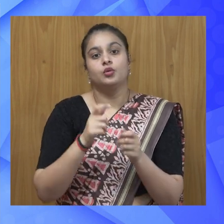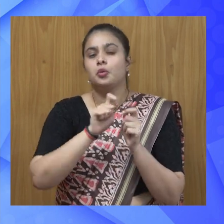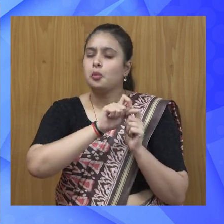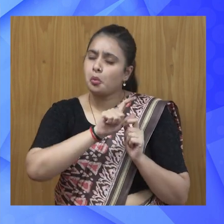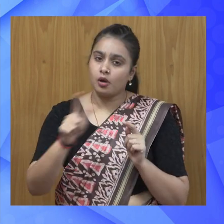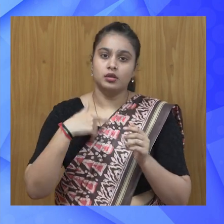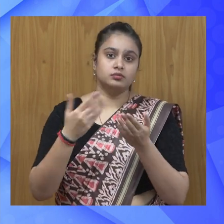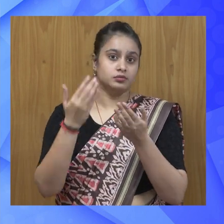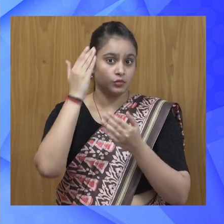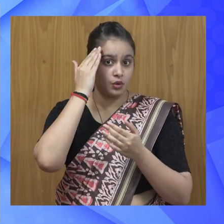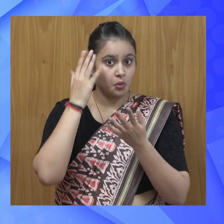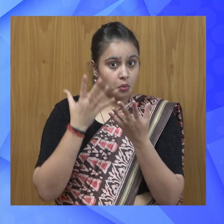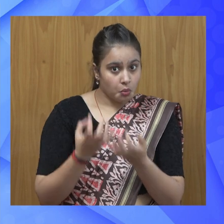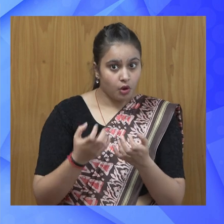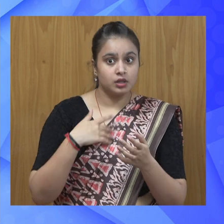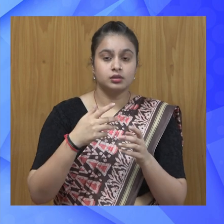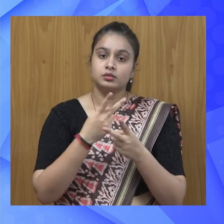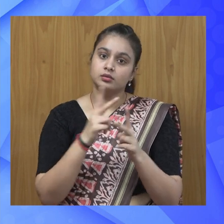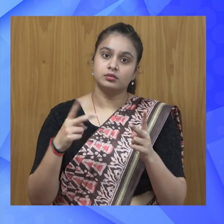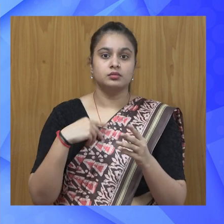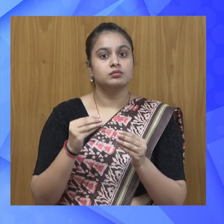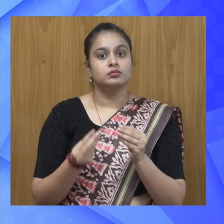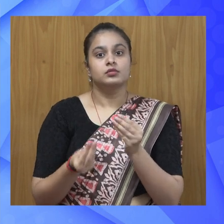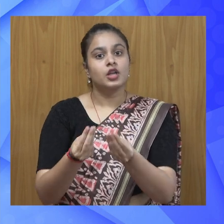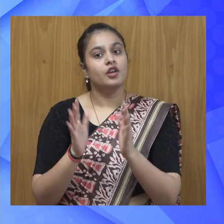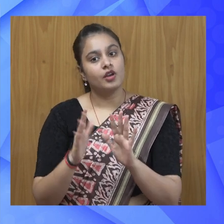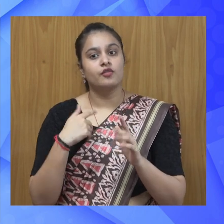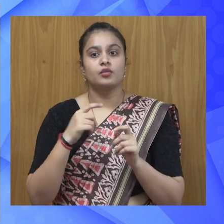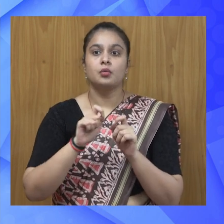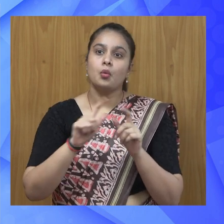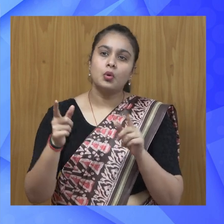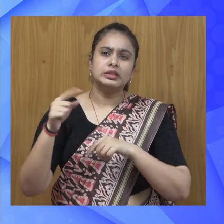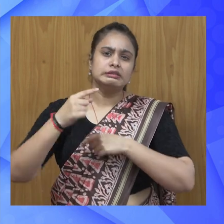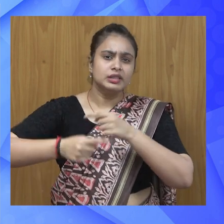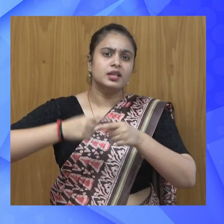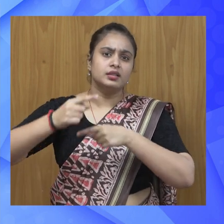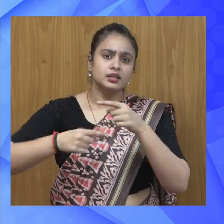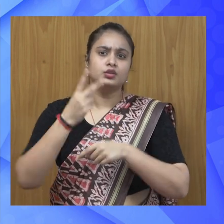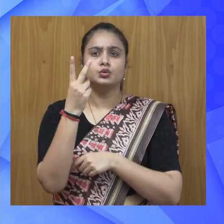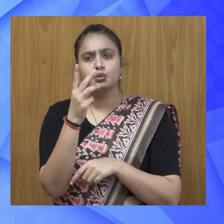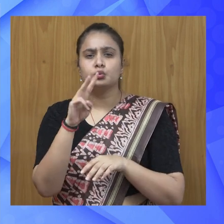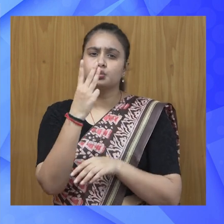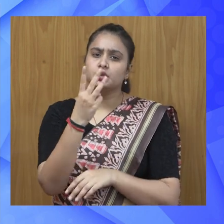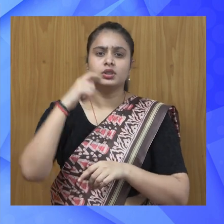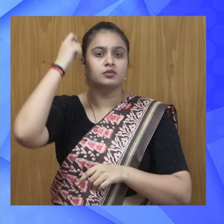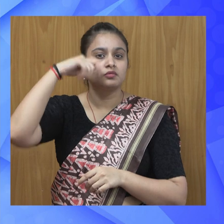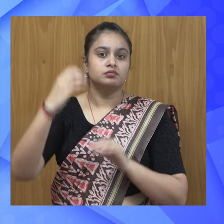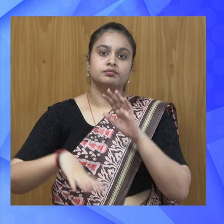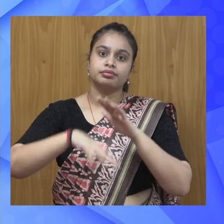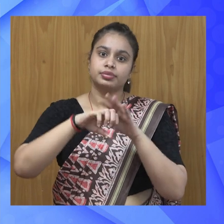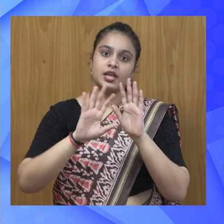जितनी इंफॉर्मेशन होगी आप उस पे आप हमेशा अपडेटेड रहेंगे बिकॉज हम ऑलमोस्ट डेली हर रोज 2 से 3 वीडियो इस पे डालते